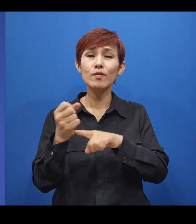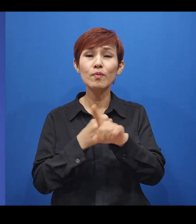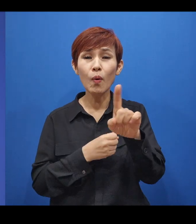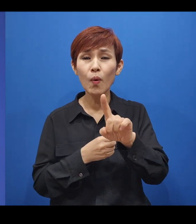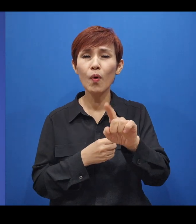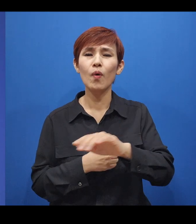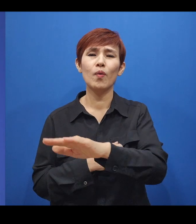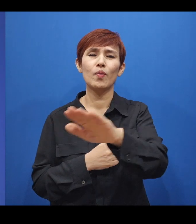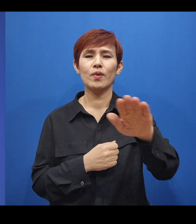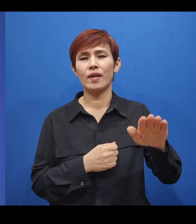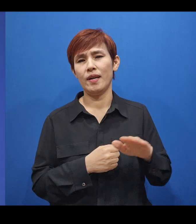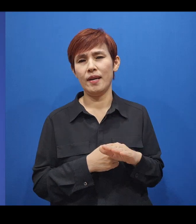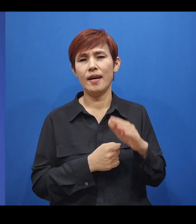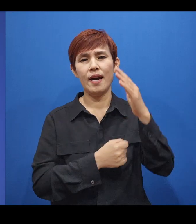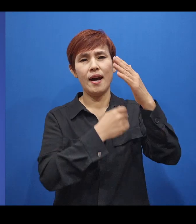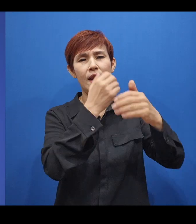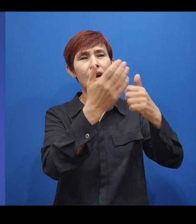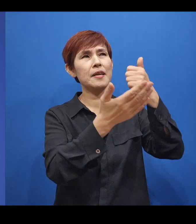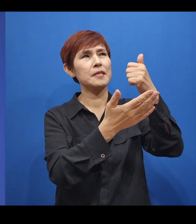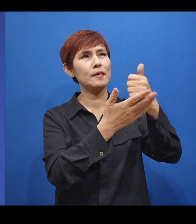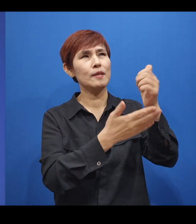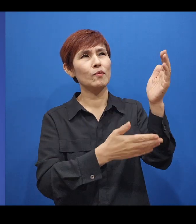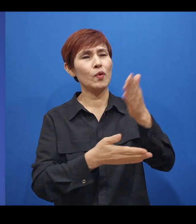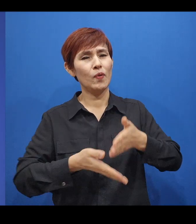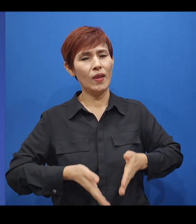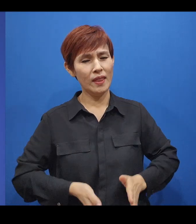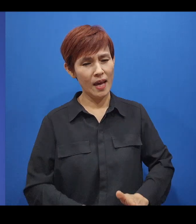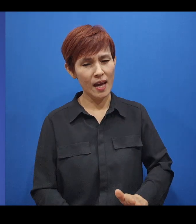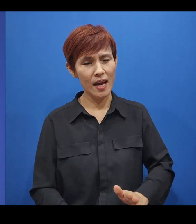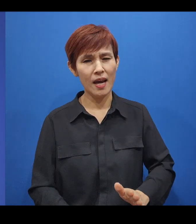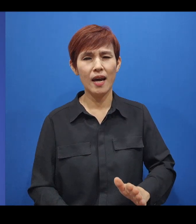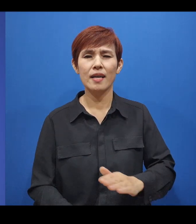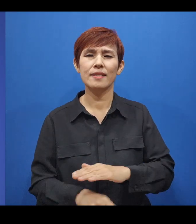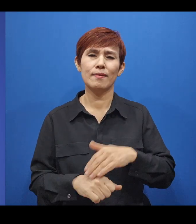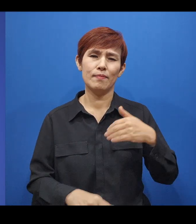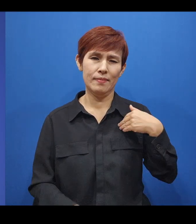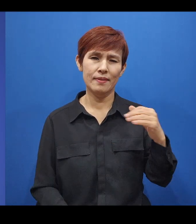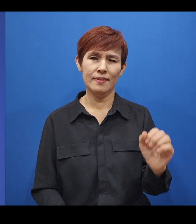아직 하나님으로부터 났다는 사실을 누리지를 못해요.